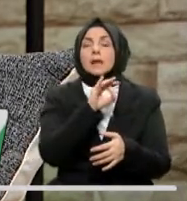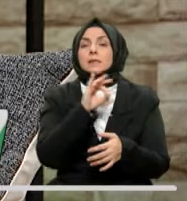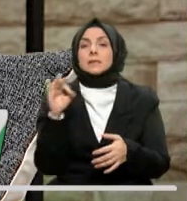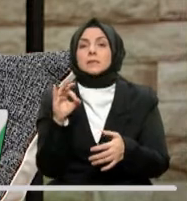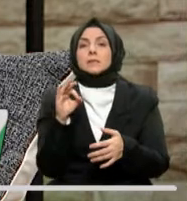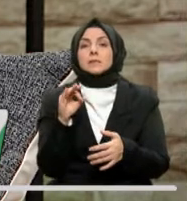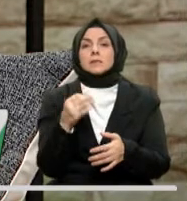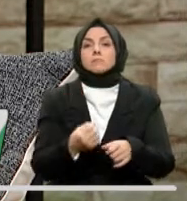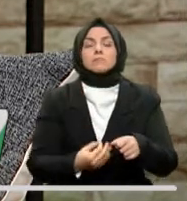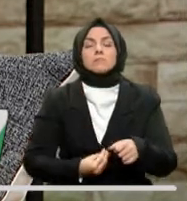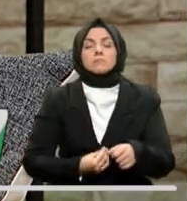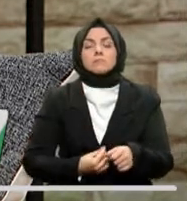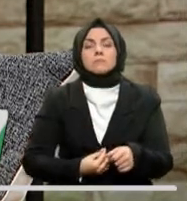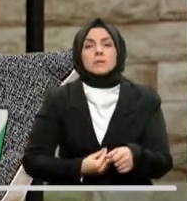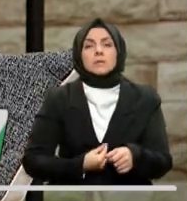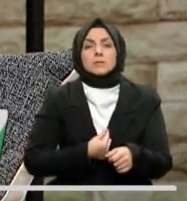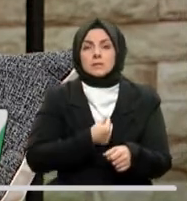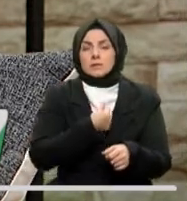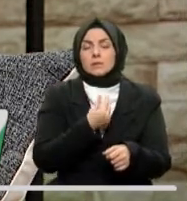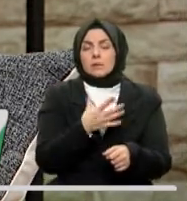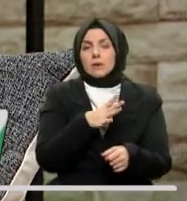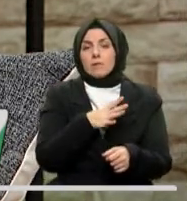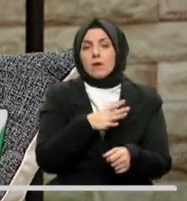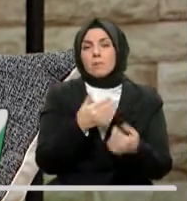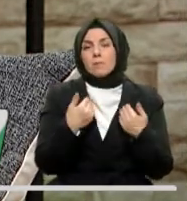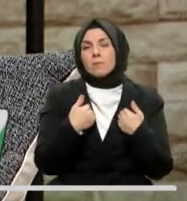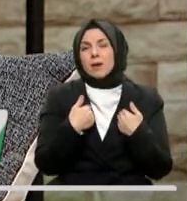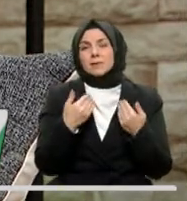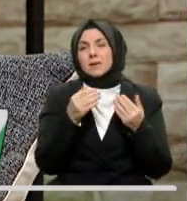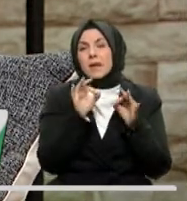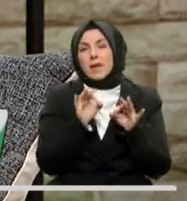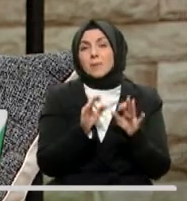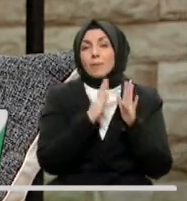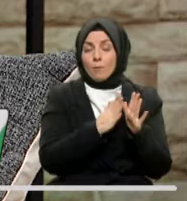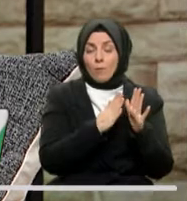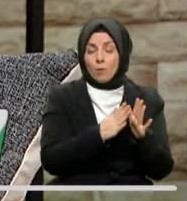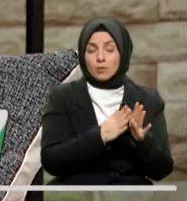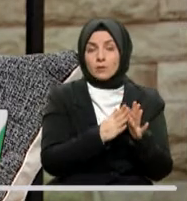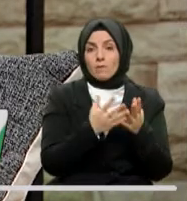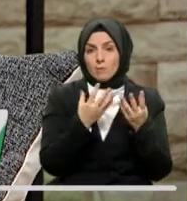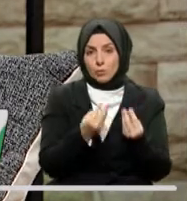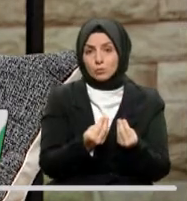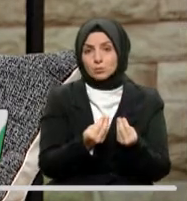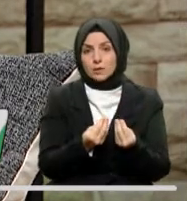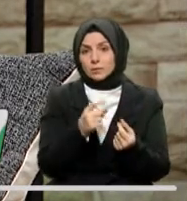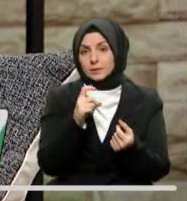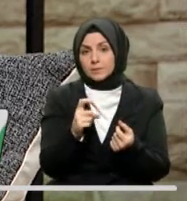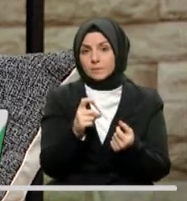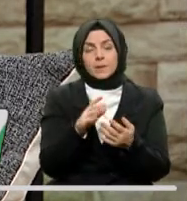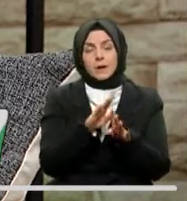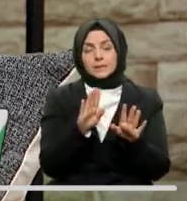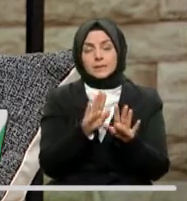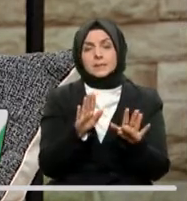annesi de öyleymiş bu böyle gelip gidecek Ben de çocuklarımı bunu yüklüyorum Hayır böyle olmak zorunda değil Burada farkındalık